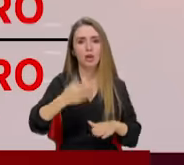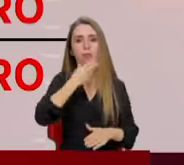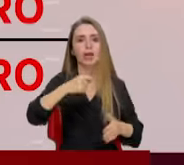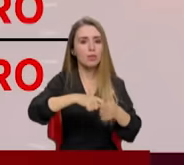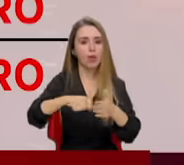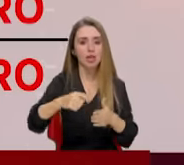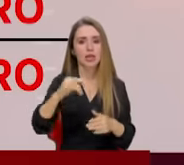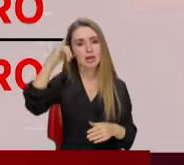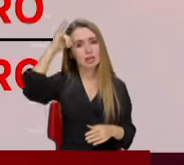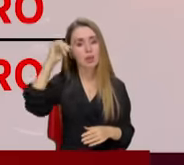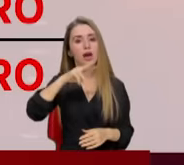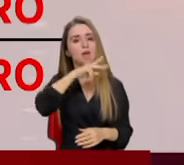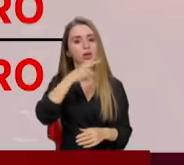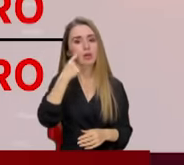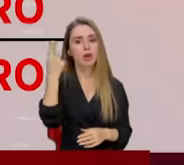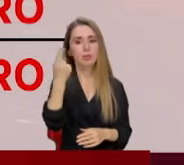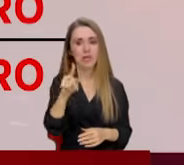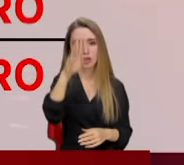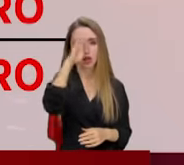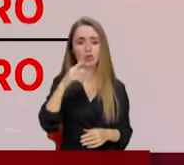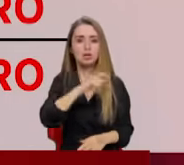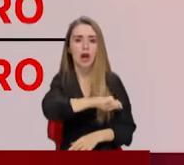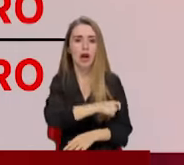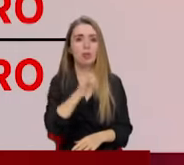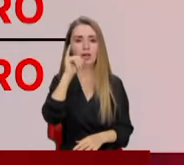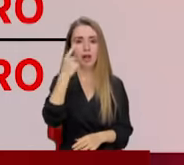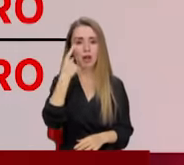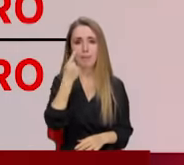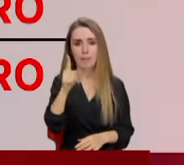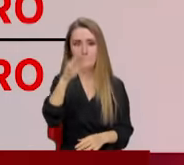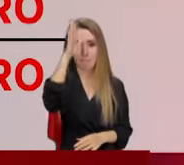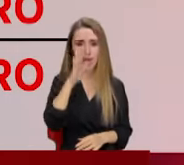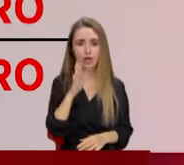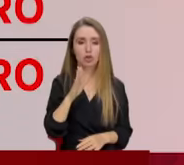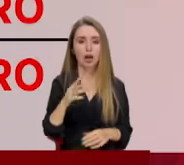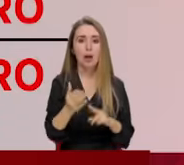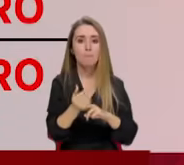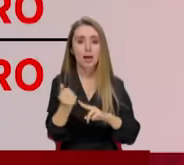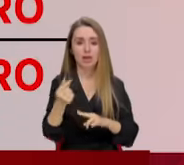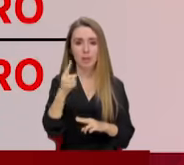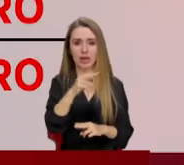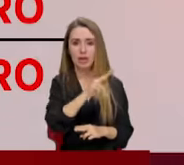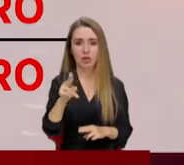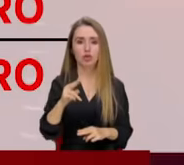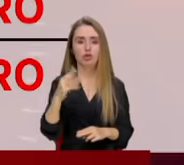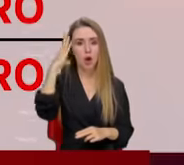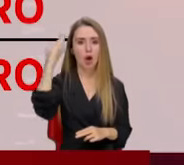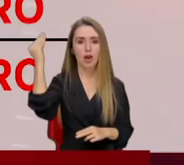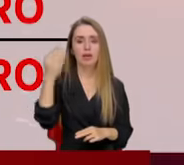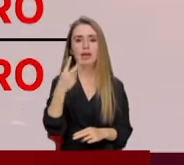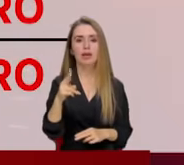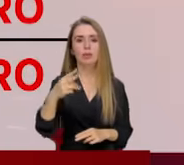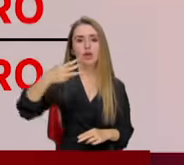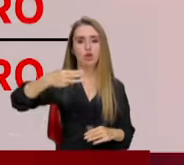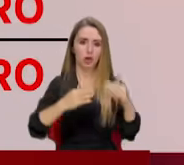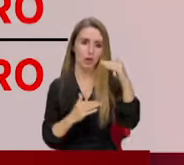aylığı İspanya ve Fransa'da 1400, Almanya ve İtalya'da 1500, Belçika'da 1700, Hollanda'da da 2000